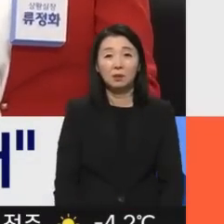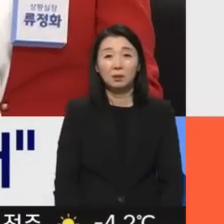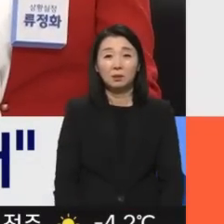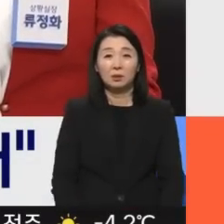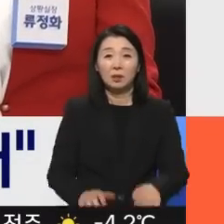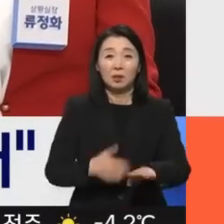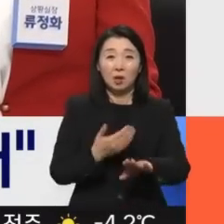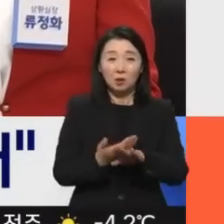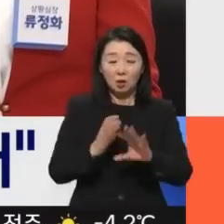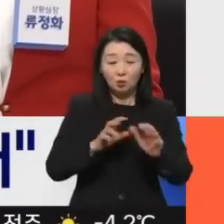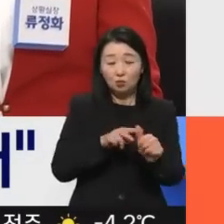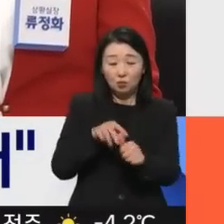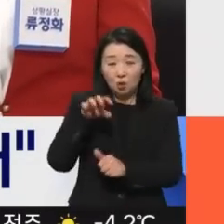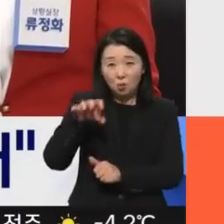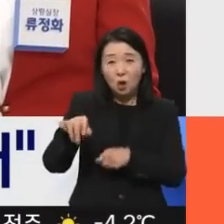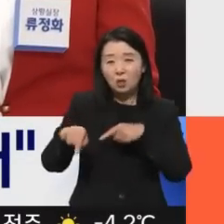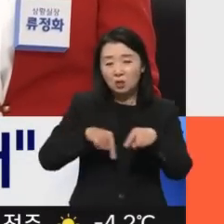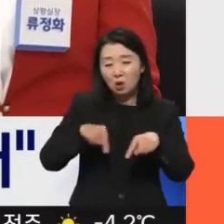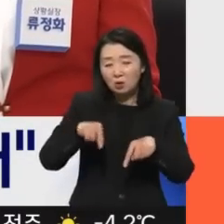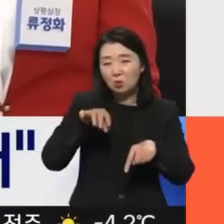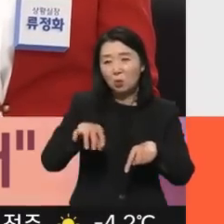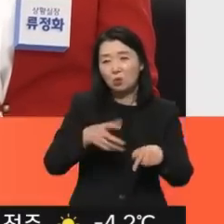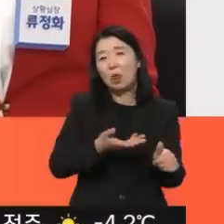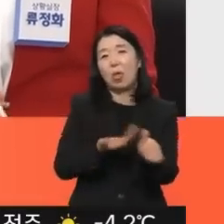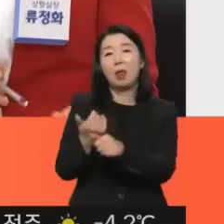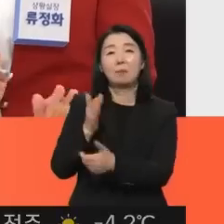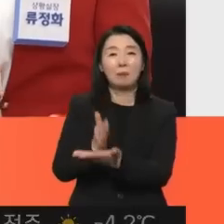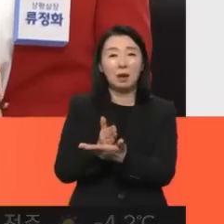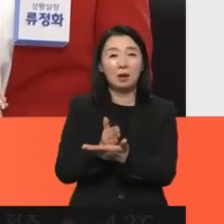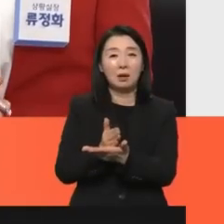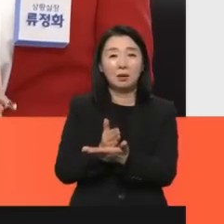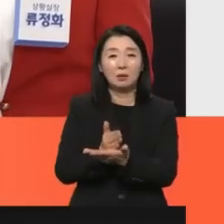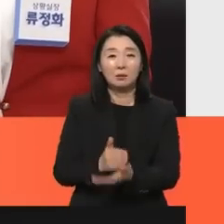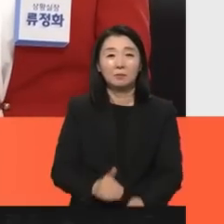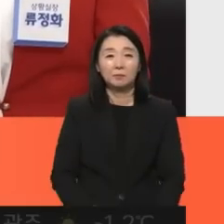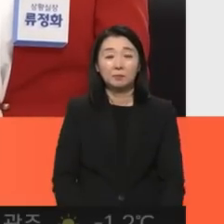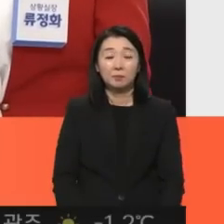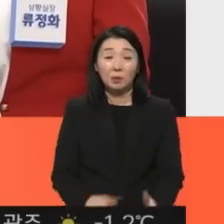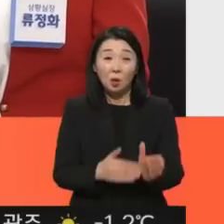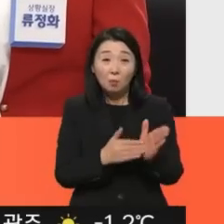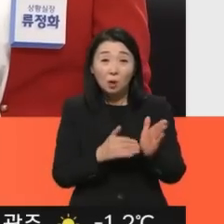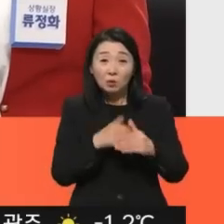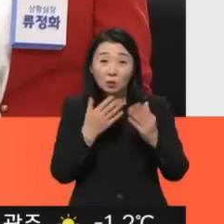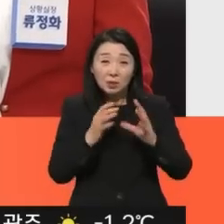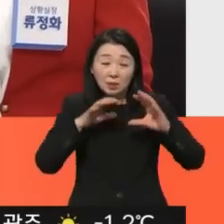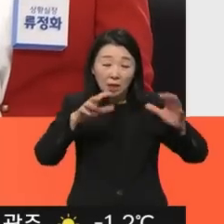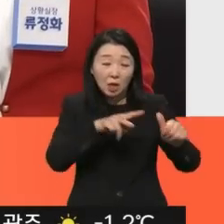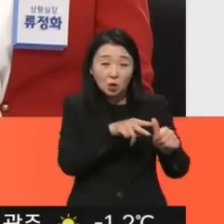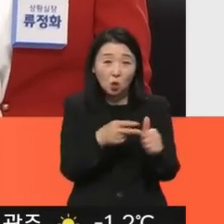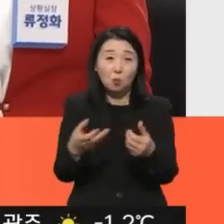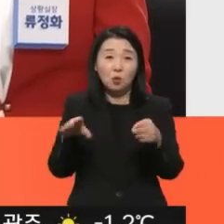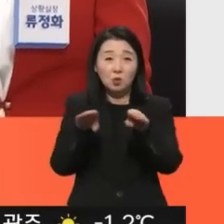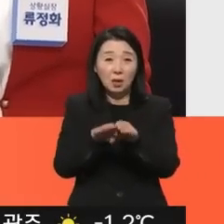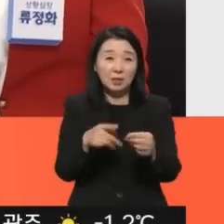국정원 더는 정치회장으로 끌어들이지 않기를 바란다고 했습니다. 보안은 모든 세계 정보기관의 제1 업무라면서 이 서